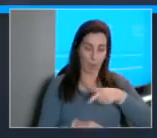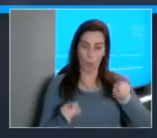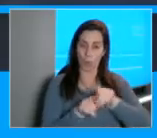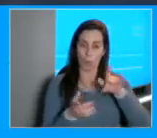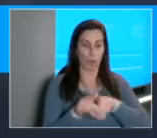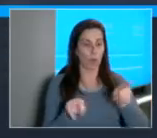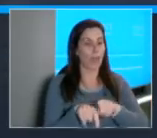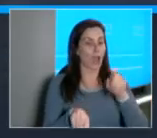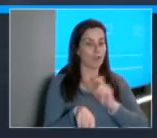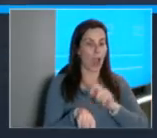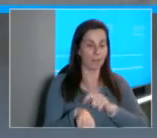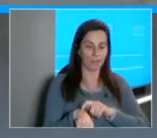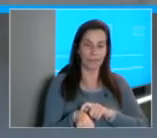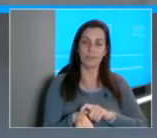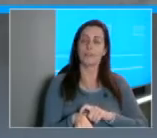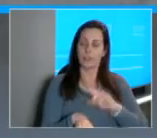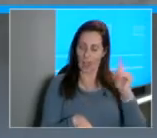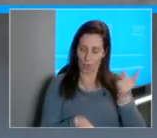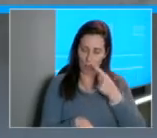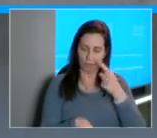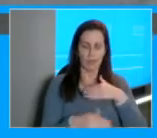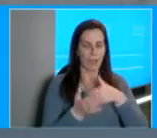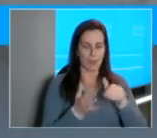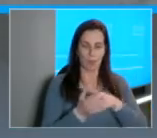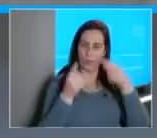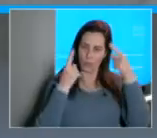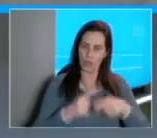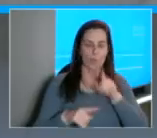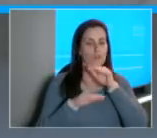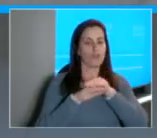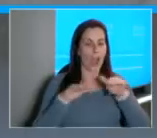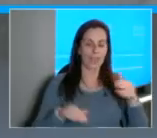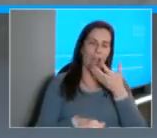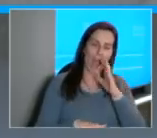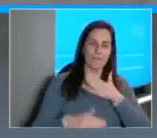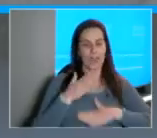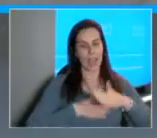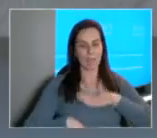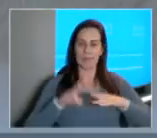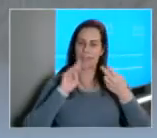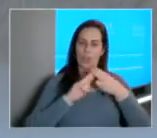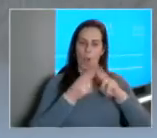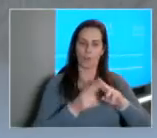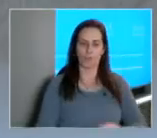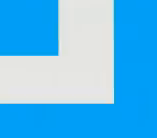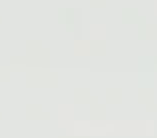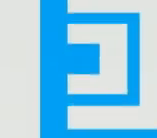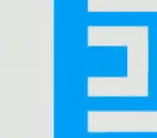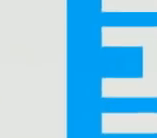המקום ובאותה השעה. ועד אז שיהיה לכולנו המשך יום שקט, חמים ונעים, להתראות.